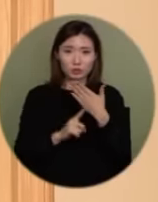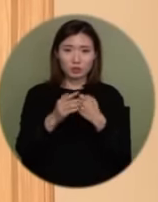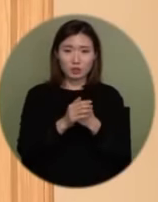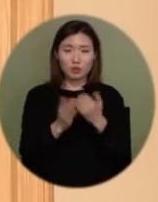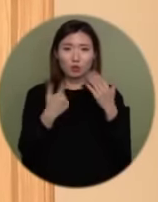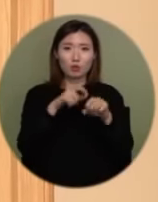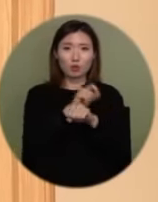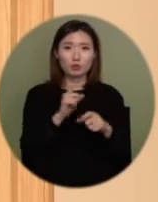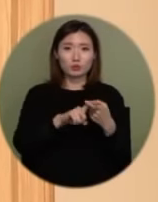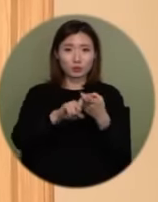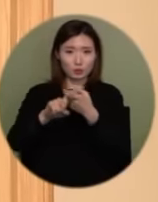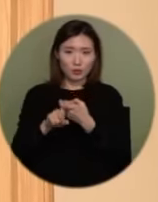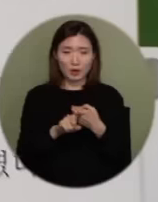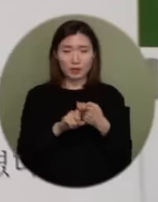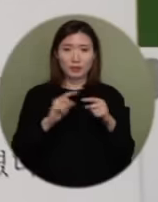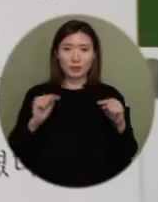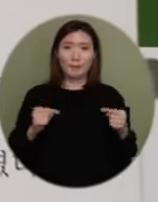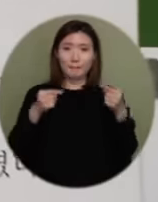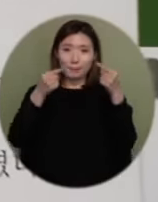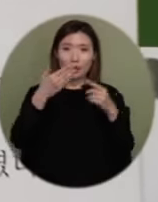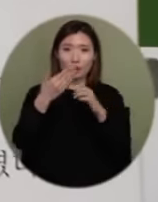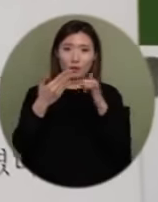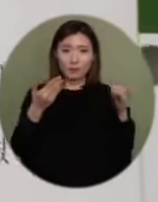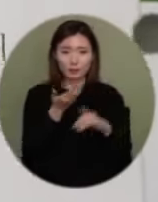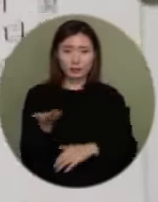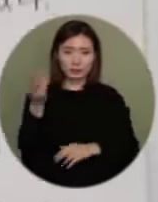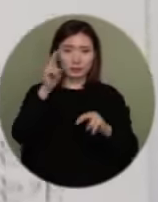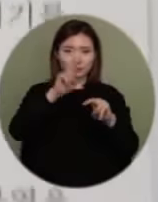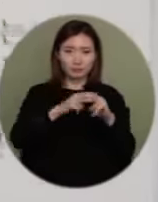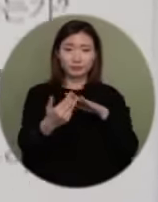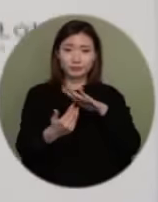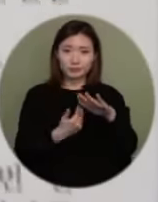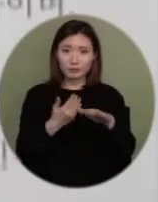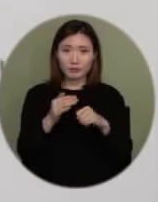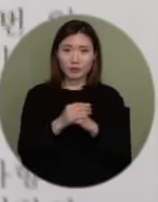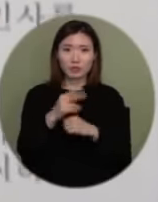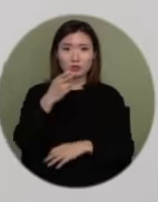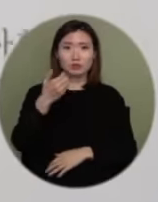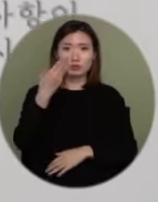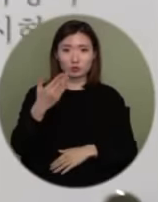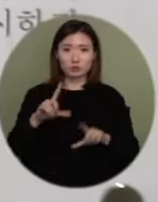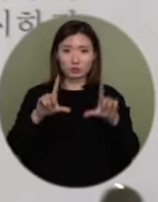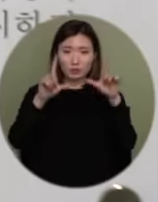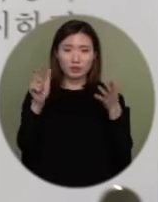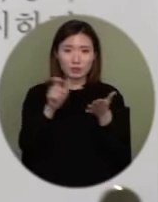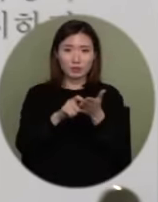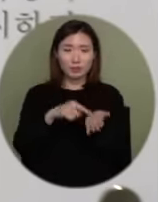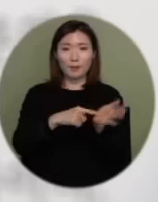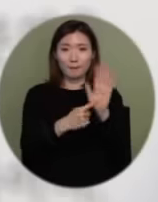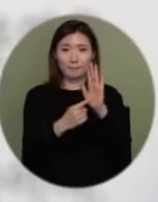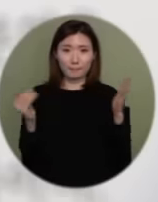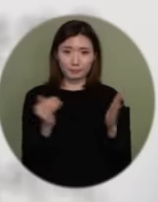공무원 노동조합도 1월 1일자 9명 승진 인사에 앞서 지난달 29일 성명서를